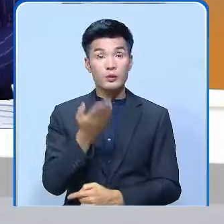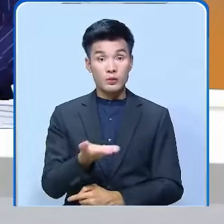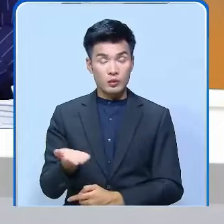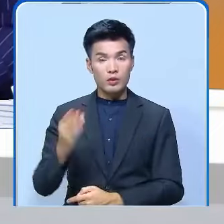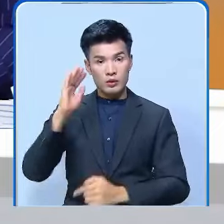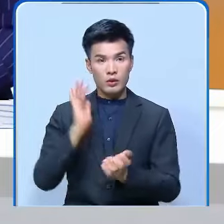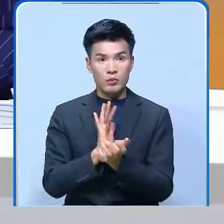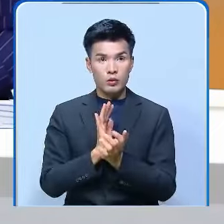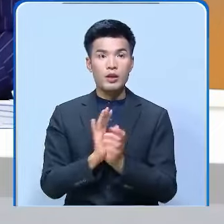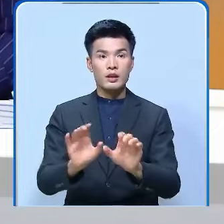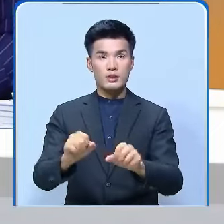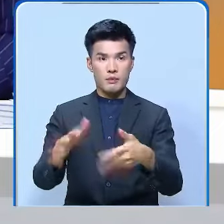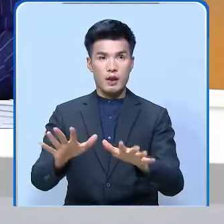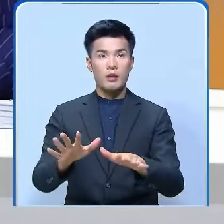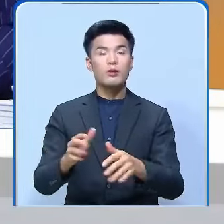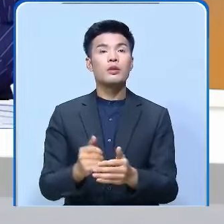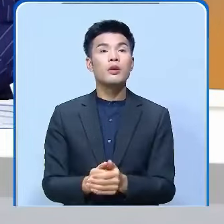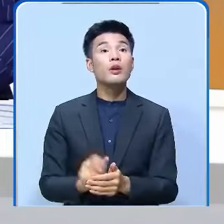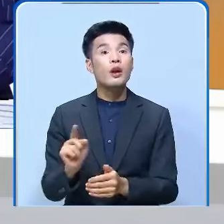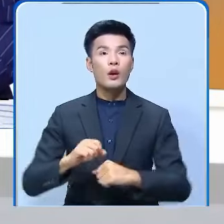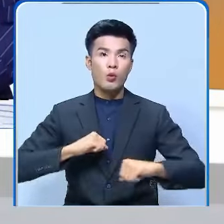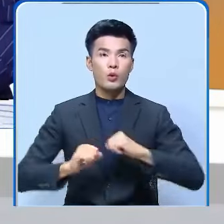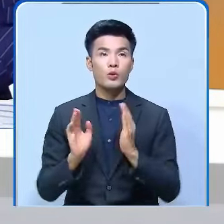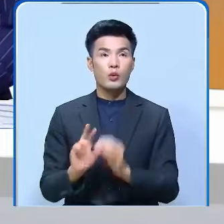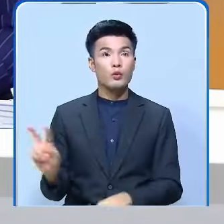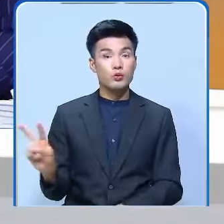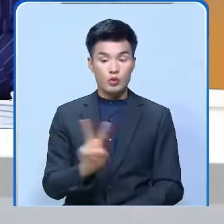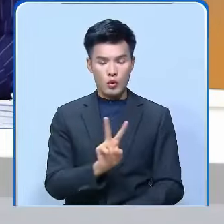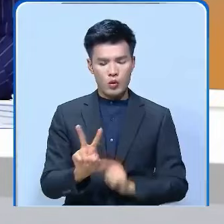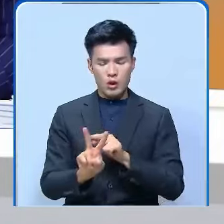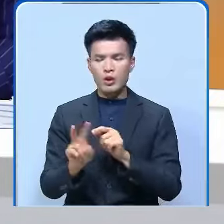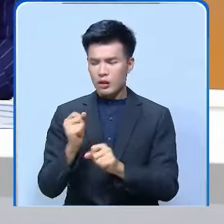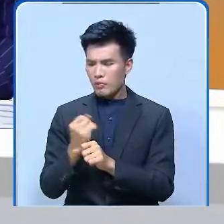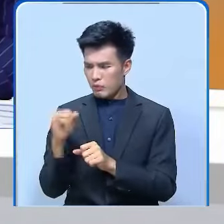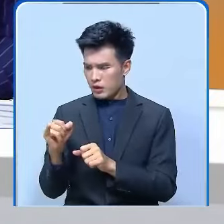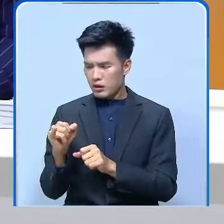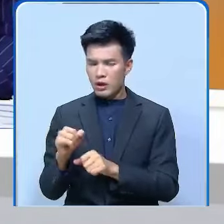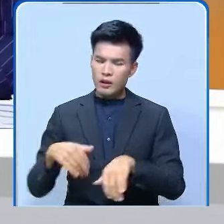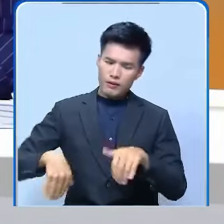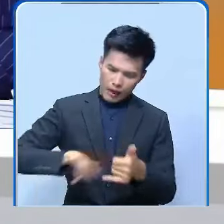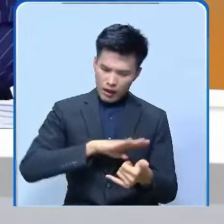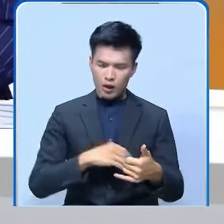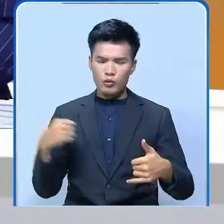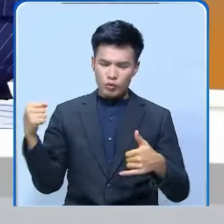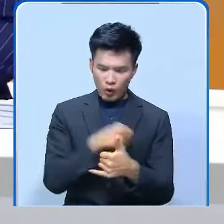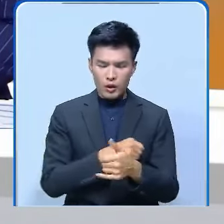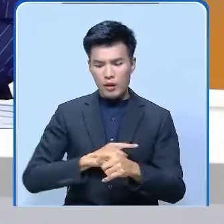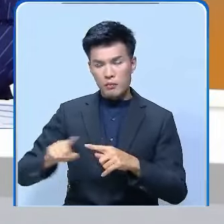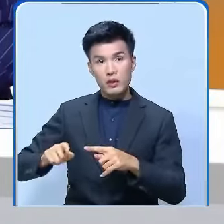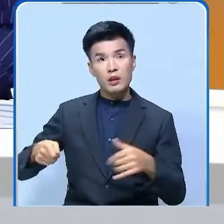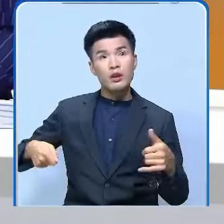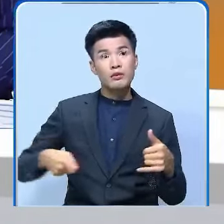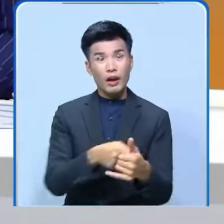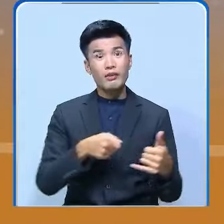ันนี้ตำรวจสามารถจับกุมตัวมาได้แล้วนะคะเป็นวัยรุ่น2คนที่ไปก่อเหตุทำร้ายร่างกายนะทั้งเตะทั้งต่อยแล้วก็ใช้มีดเนี่ยแท